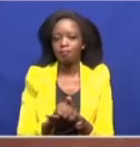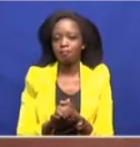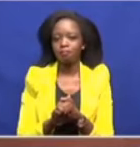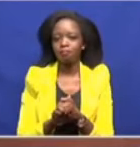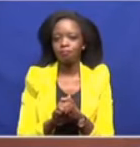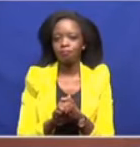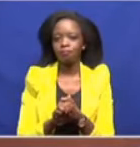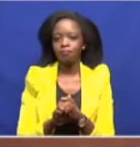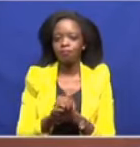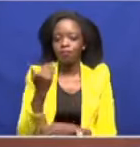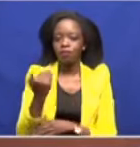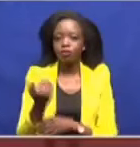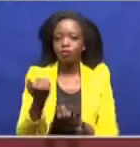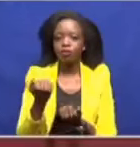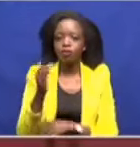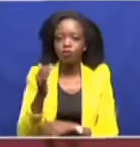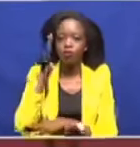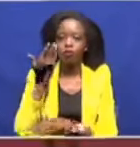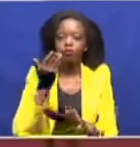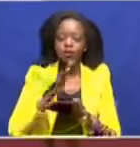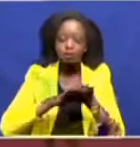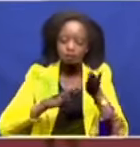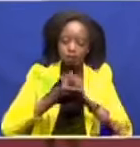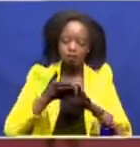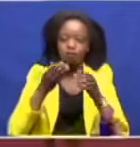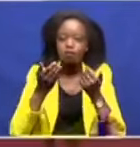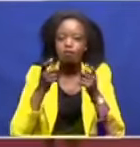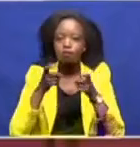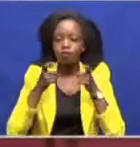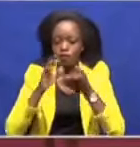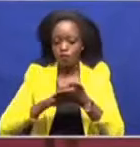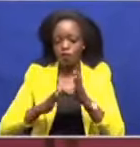Mwana kondoo wa Mungu, uondoaye dhambi za dunia,